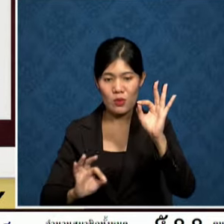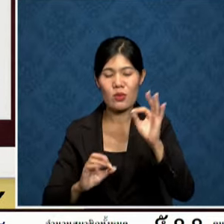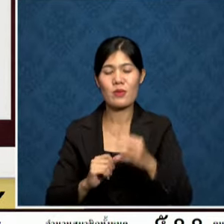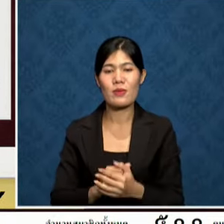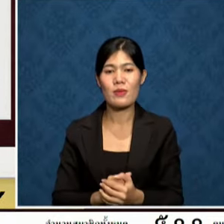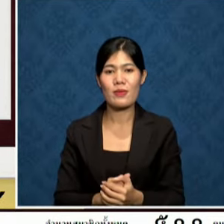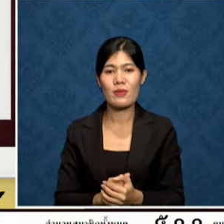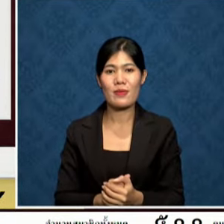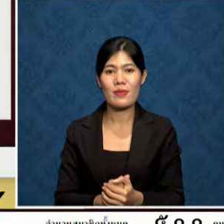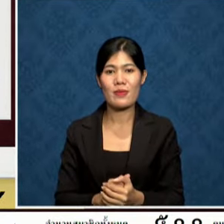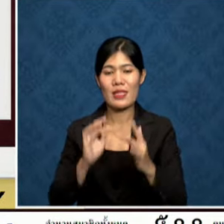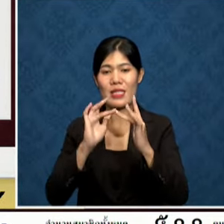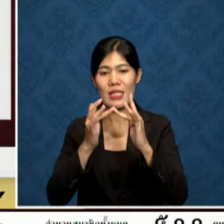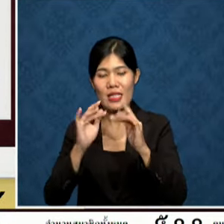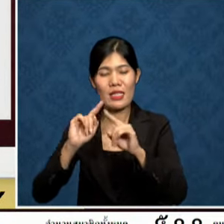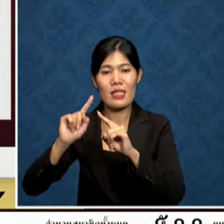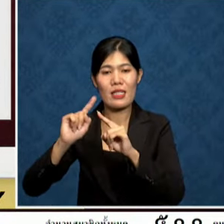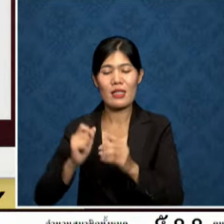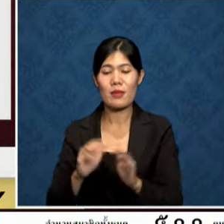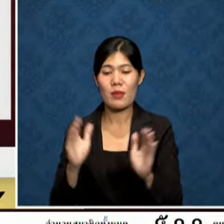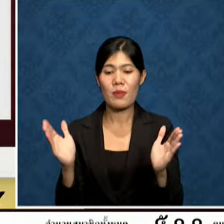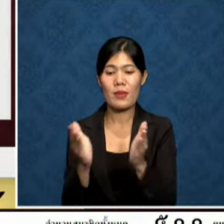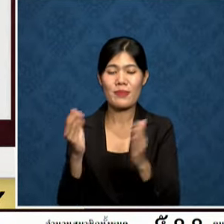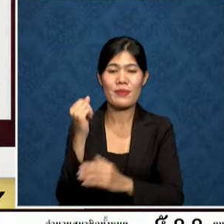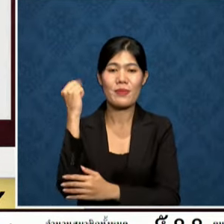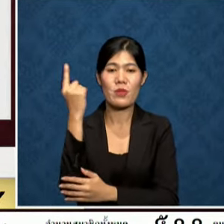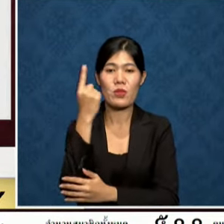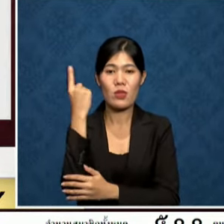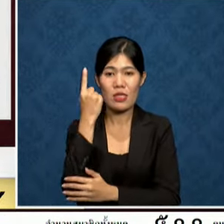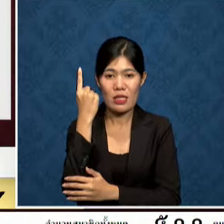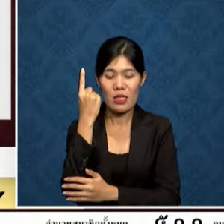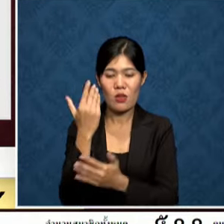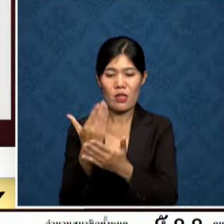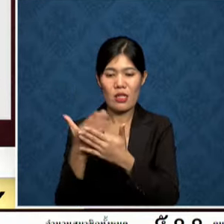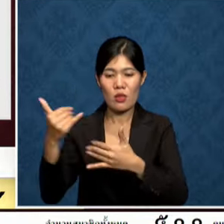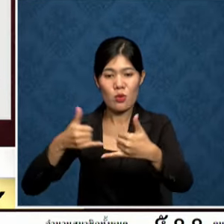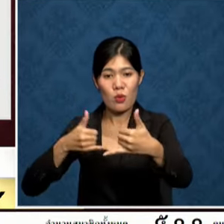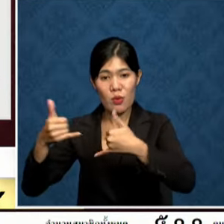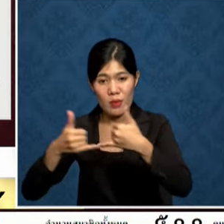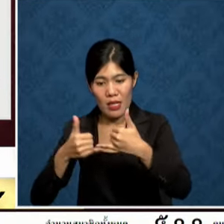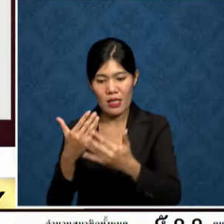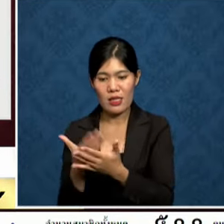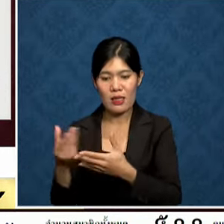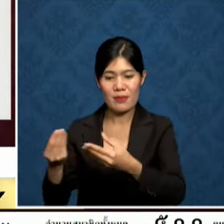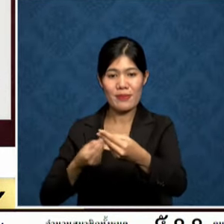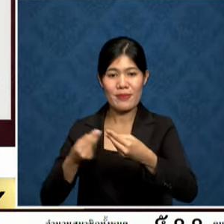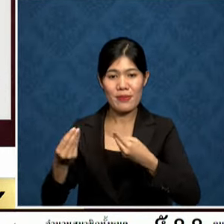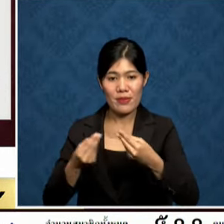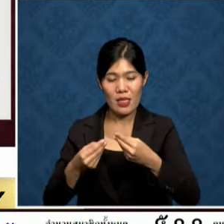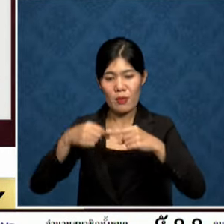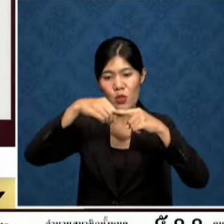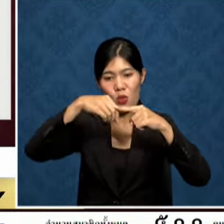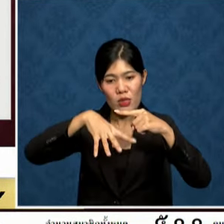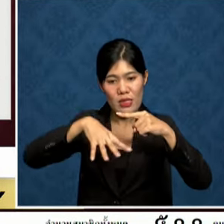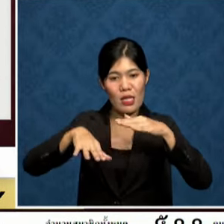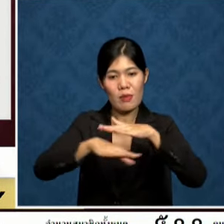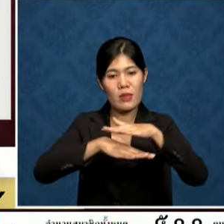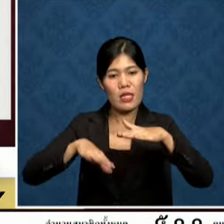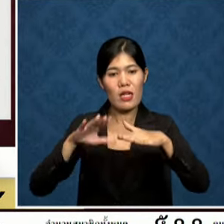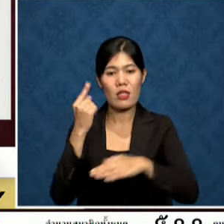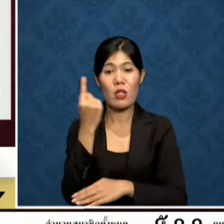ดันการท่องเที่ยวก็ไม่รู้ว่าจะผลักจะดันเอ่อที่จำนวนหรือว่าที่รายได้ที่ได้จากการท่องเที่ยวหรือว่าจะสร้างโครงสร้างพื้นฐานกันแน่นะคะอันนี้